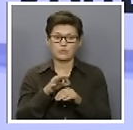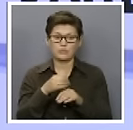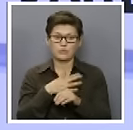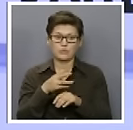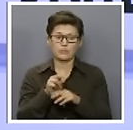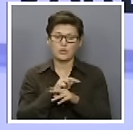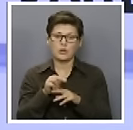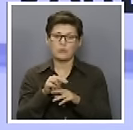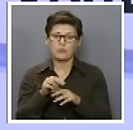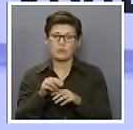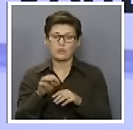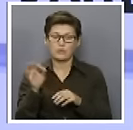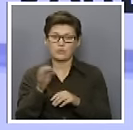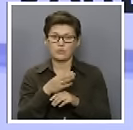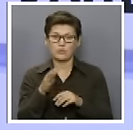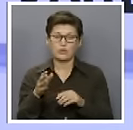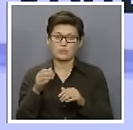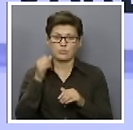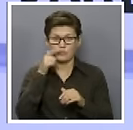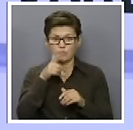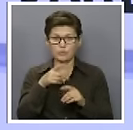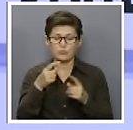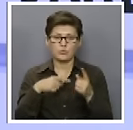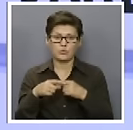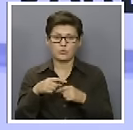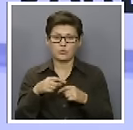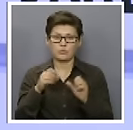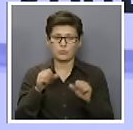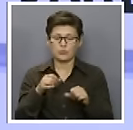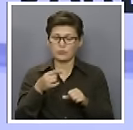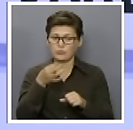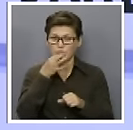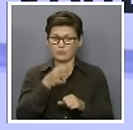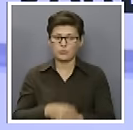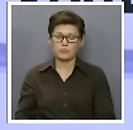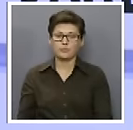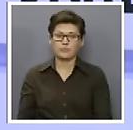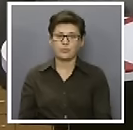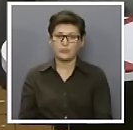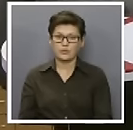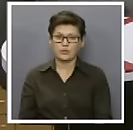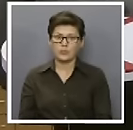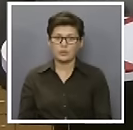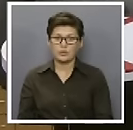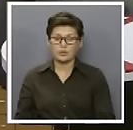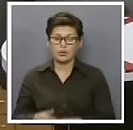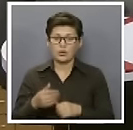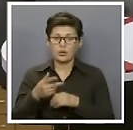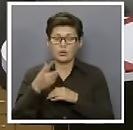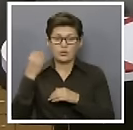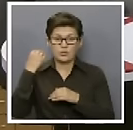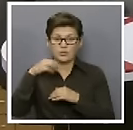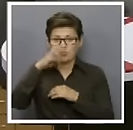өзіміздің елімізді емделіп, осы бүгін ертең жұмақ орнайсылады деп айтамайсыз. Өткені сырт, мысалға жаңа Сәуіт мұрза айтқанда Түркия